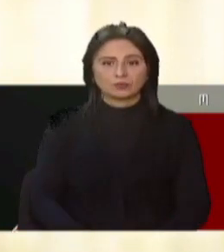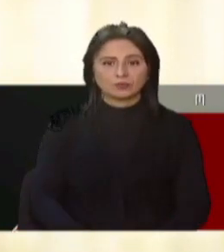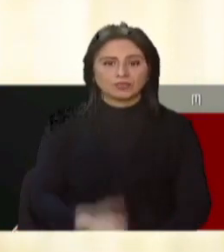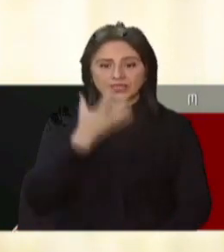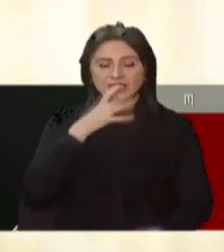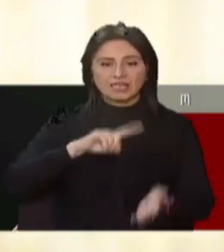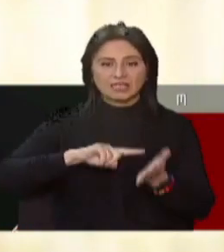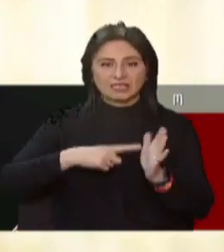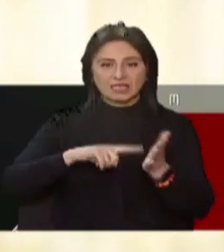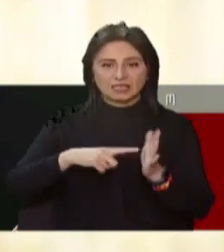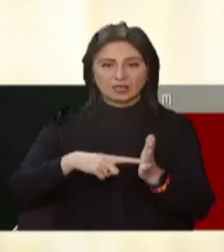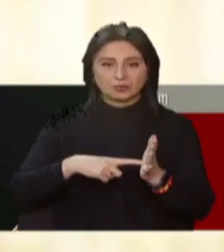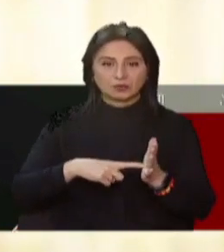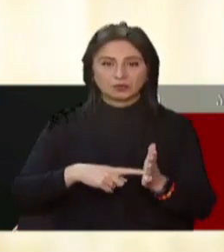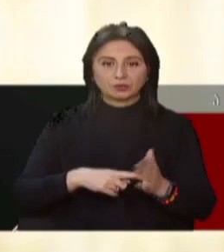cheltuiat ilepsi,